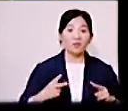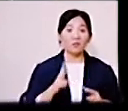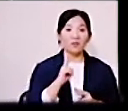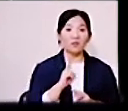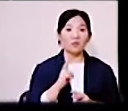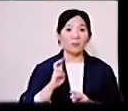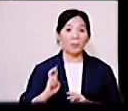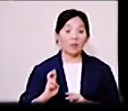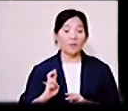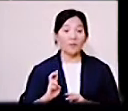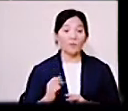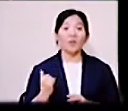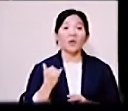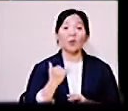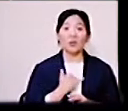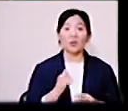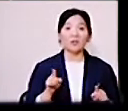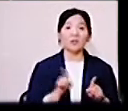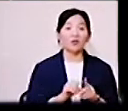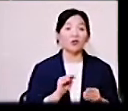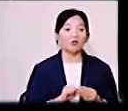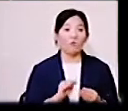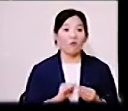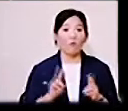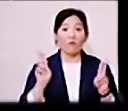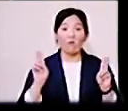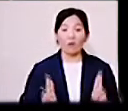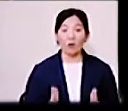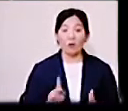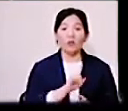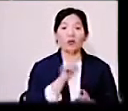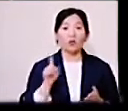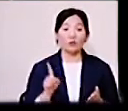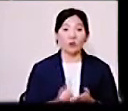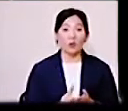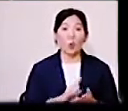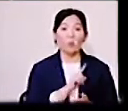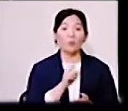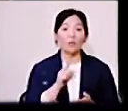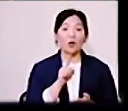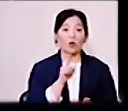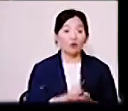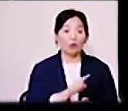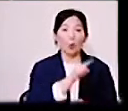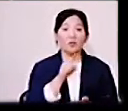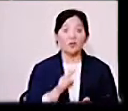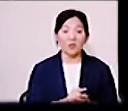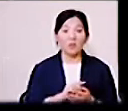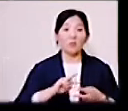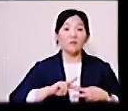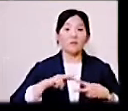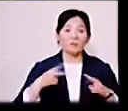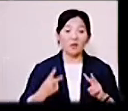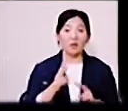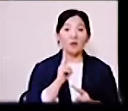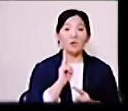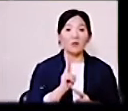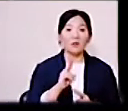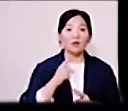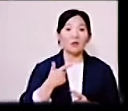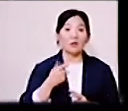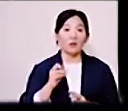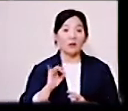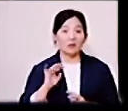килобайтах. У нас та же самая формула, но мы должны обязательно еще перевести килогерцы